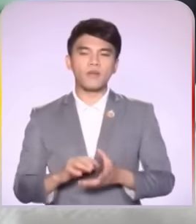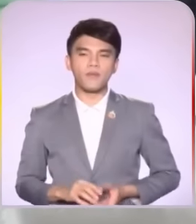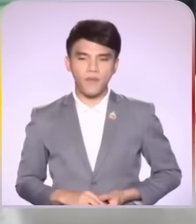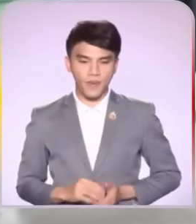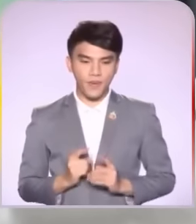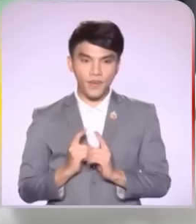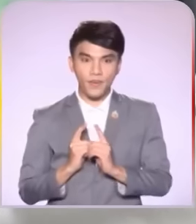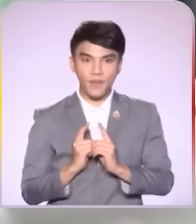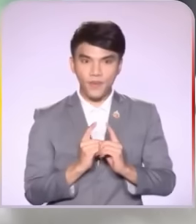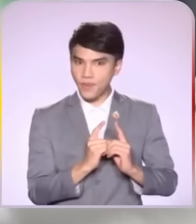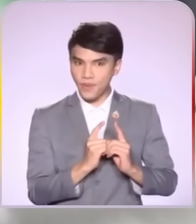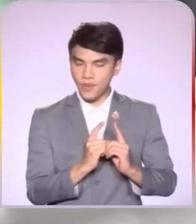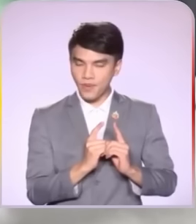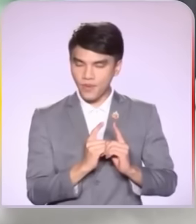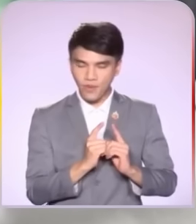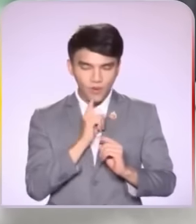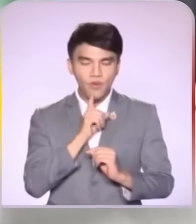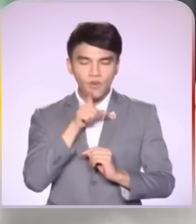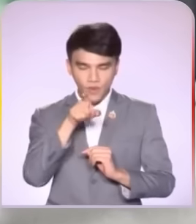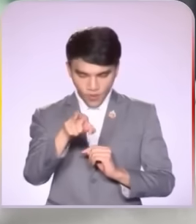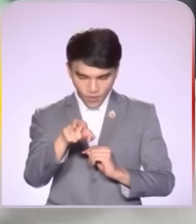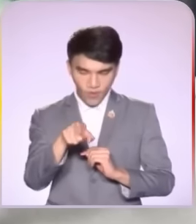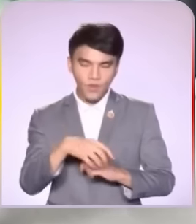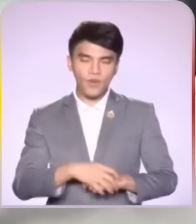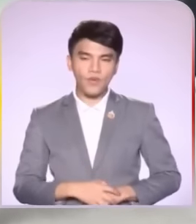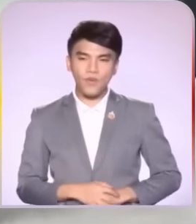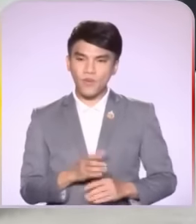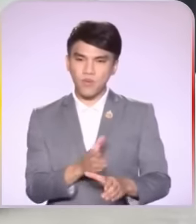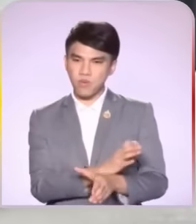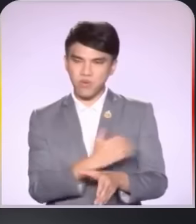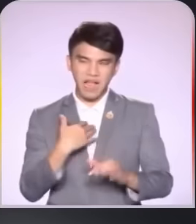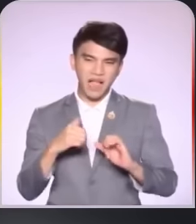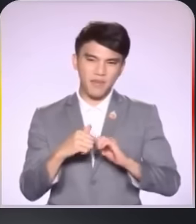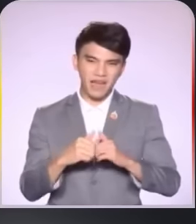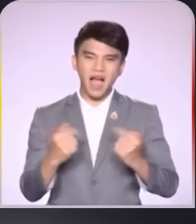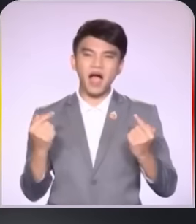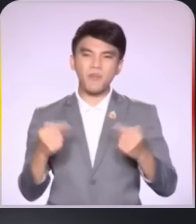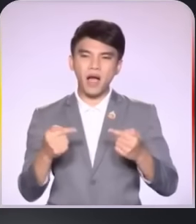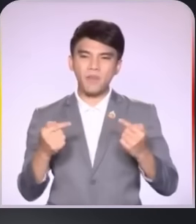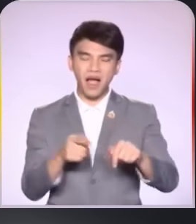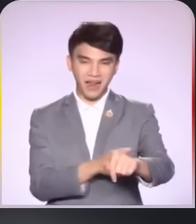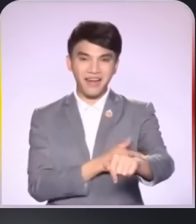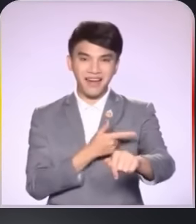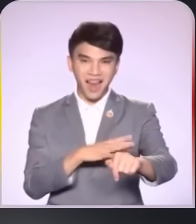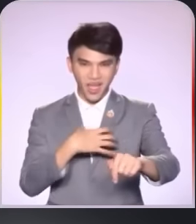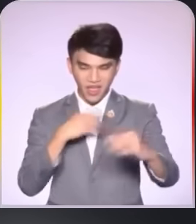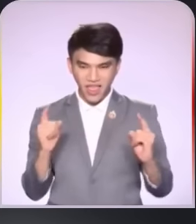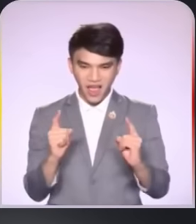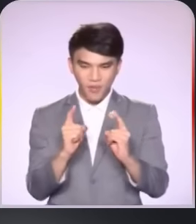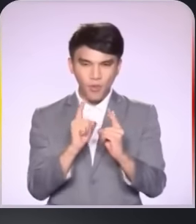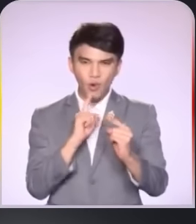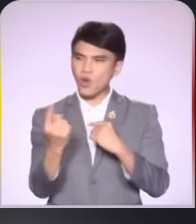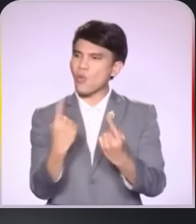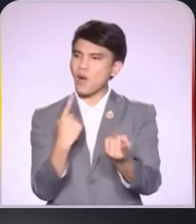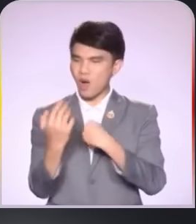ขี่ตามไปครับพอจะเข้าไปถามเขานั่นแหละเพราะเมื่อก่อนเนี่ยเคยมีเรื่องกันมานานแล้วนะก็เลยจะไปถามว่าไอ้ละครั้งนี้มาด่า